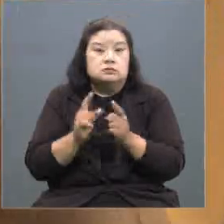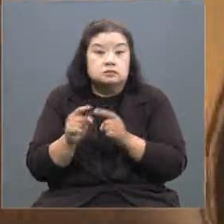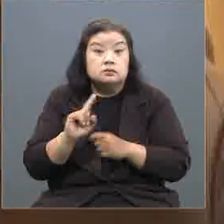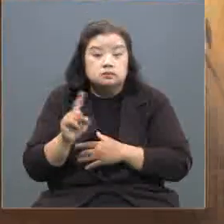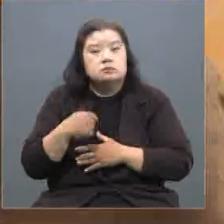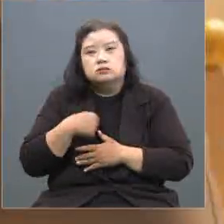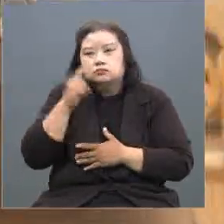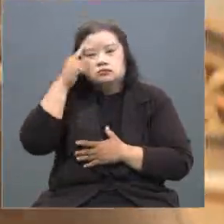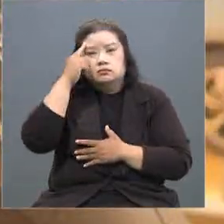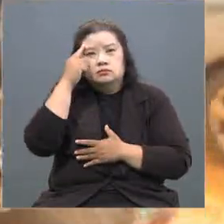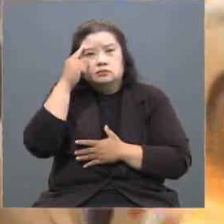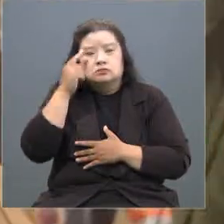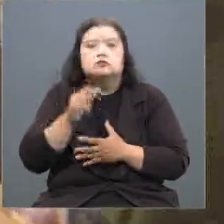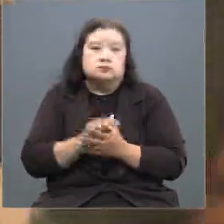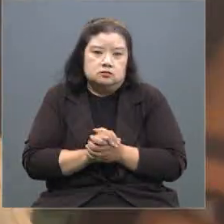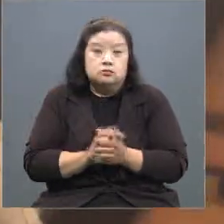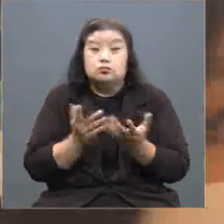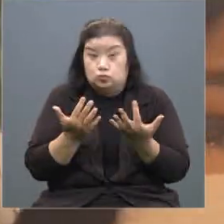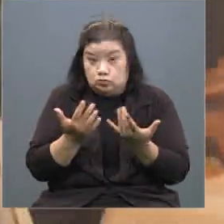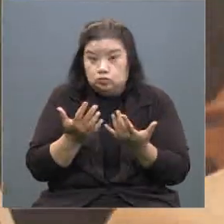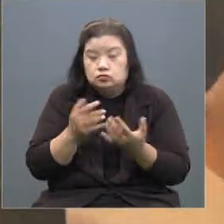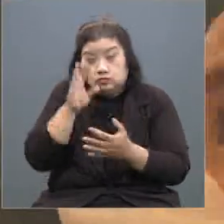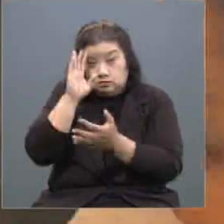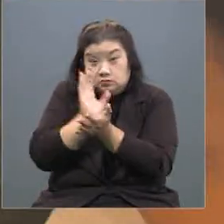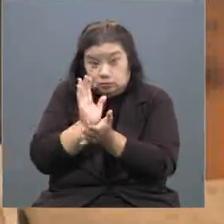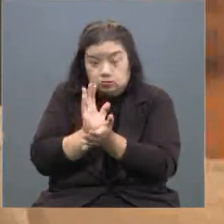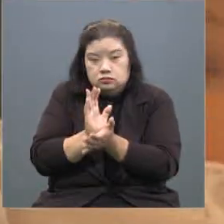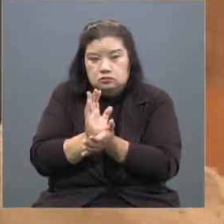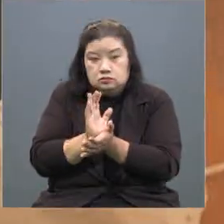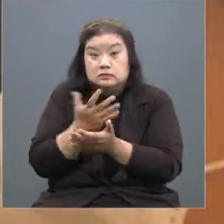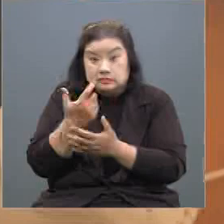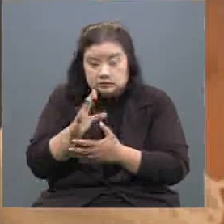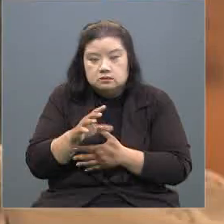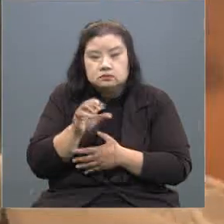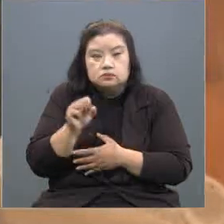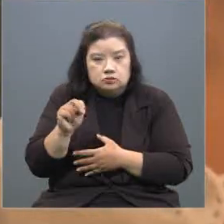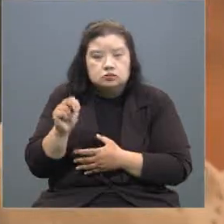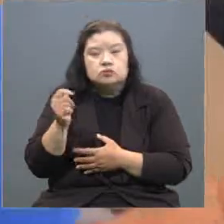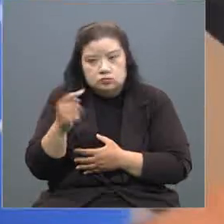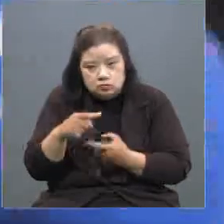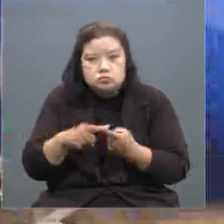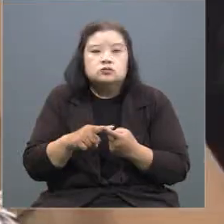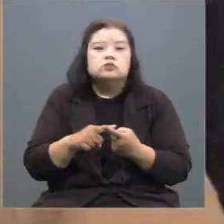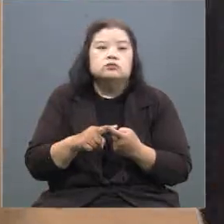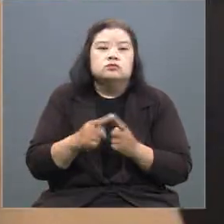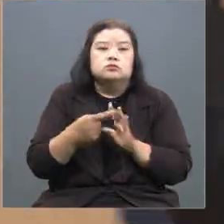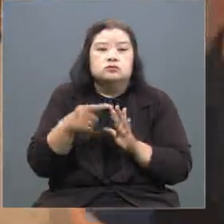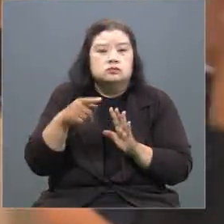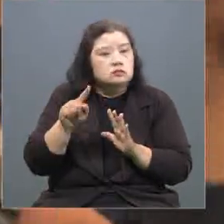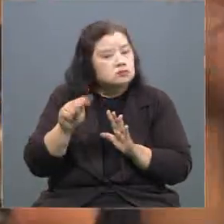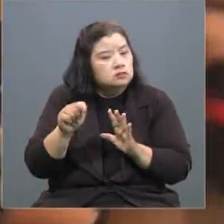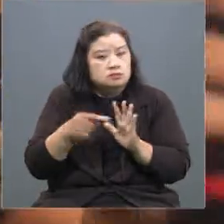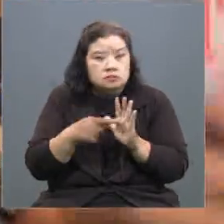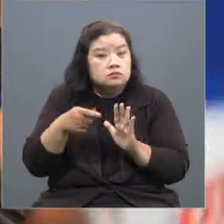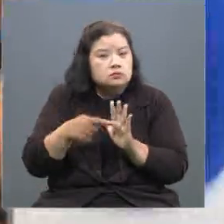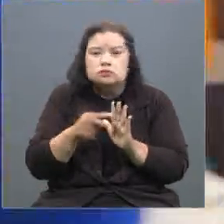ว่าไม่ทราบนะคะหลังจากพนักงานสอบสวนสน.เตาปูนส่งหมายเรียกครั้งที่2ก็ยังไม่ทราบเช่นเดียวกันแต่ว่าทุกอย่างเนี่ยเดี๋ยวขอให้เป็นไป